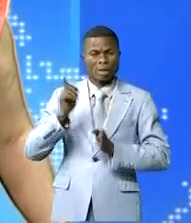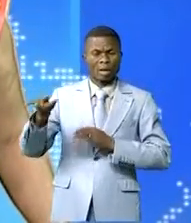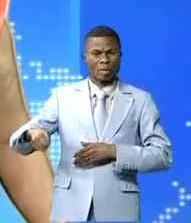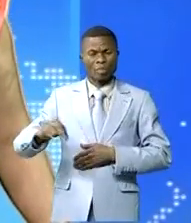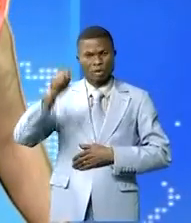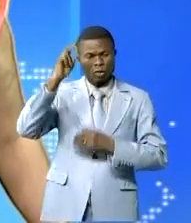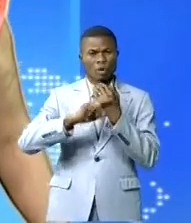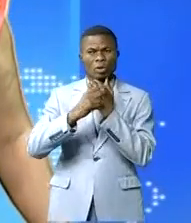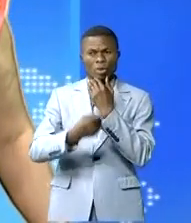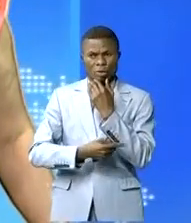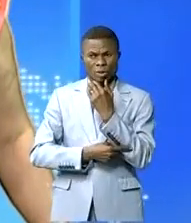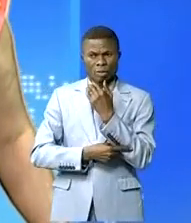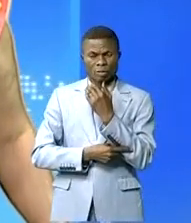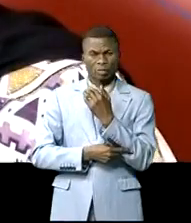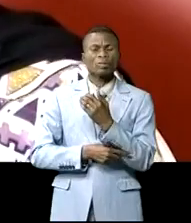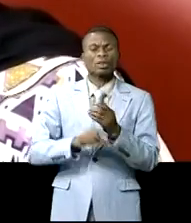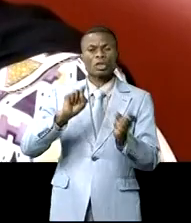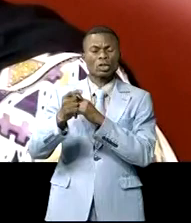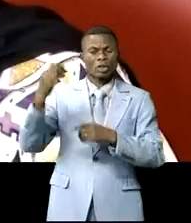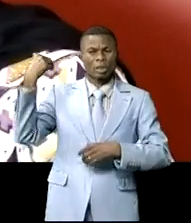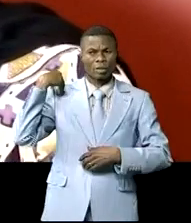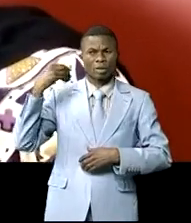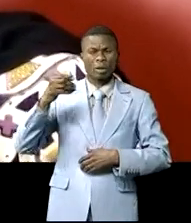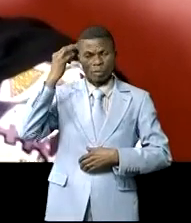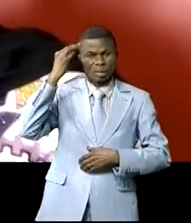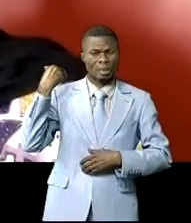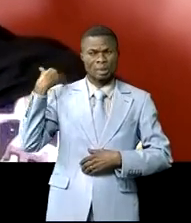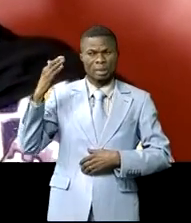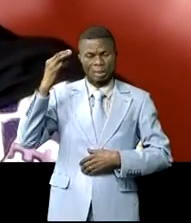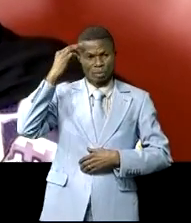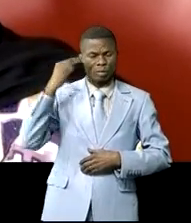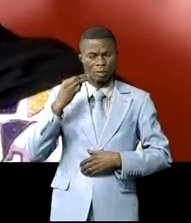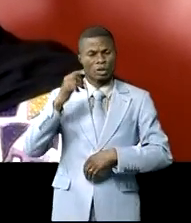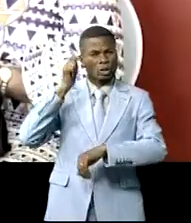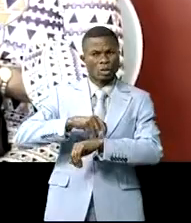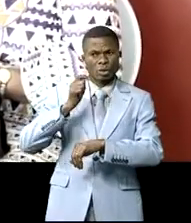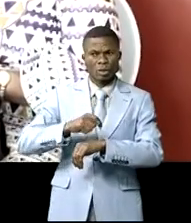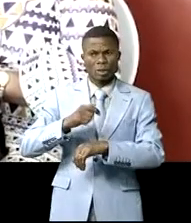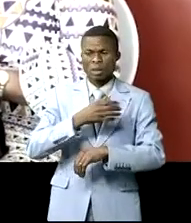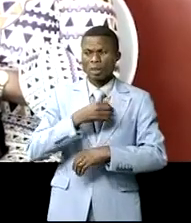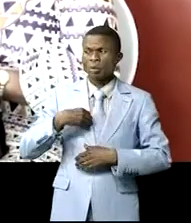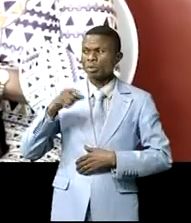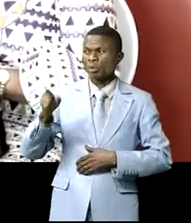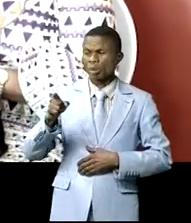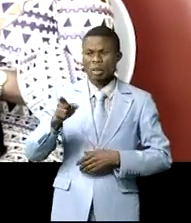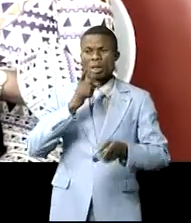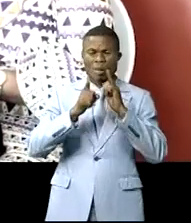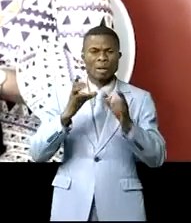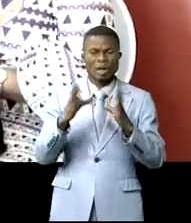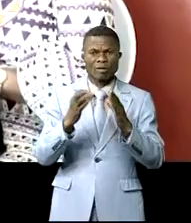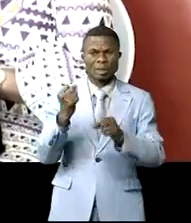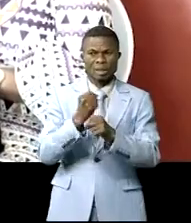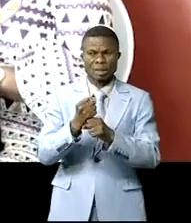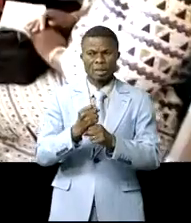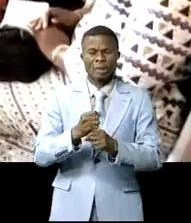province du Nord Kivu, en état de siège, la ministre d'État, ministre de la Justice, Rose Mutombo, a eu une séance de travail